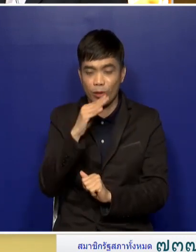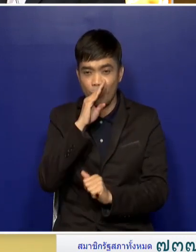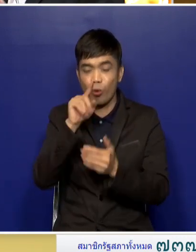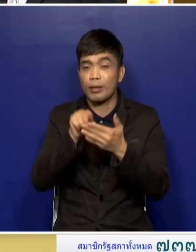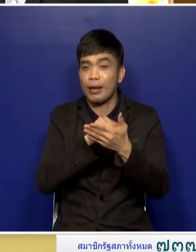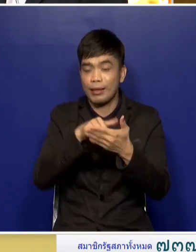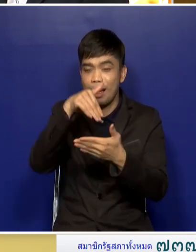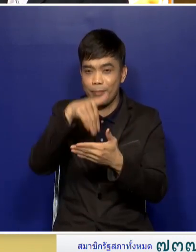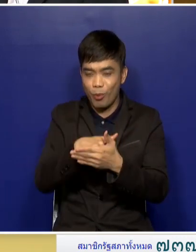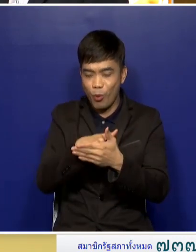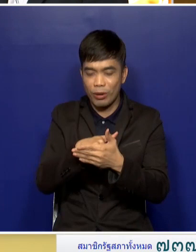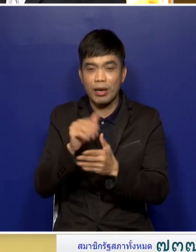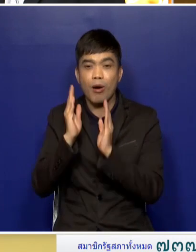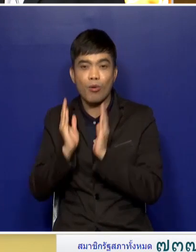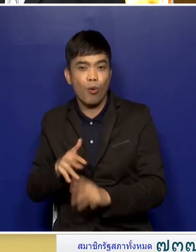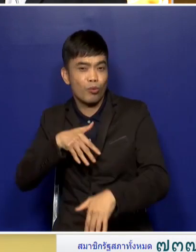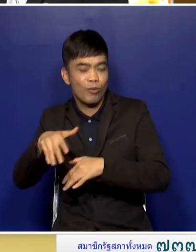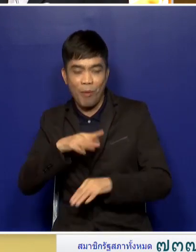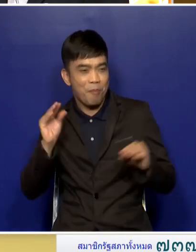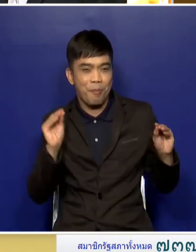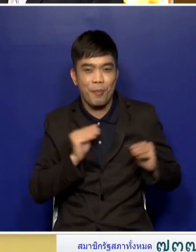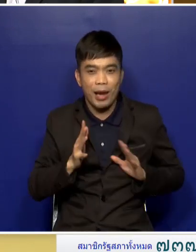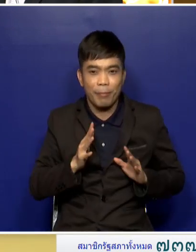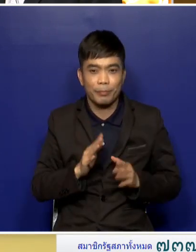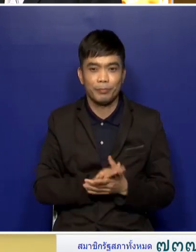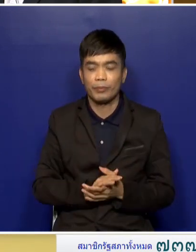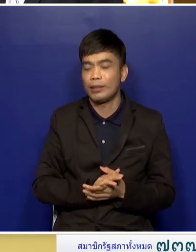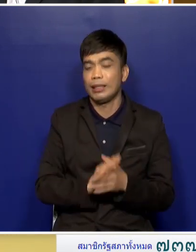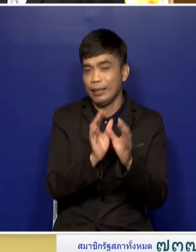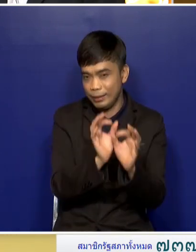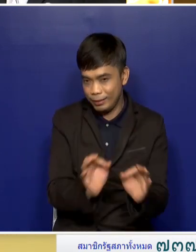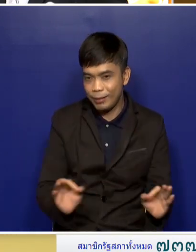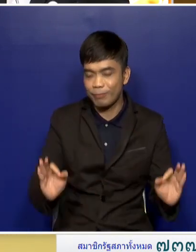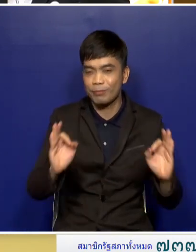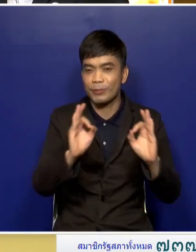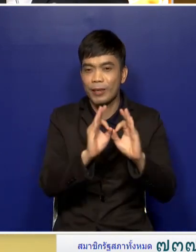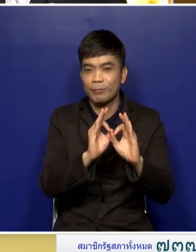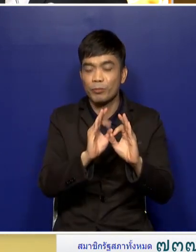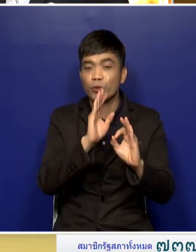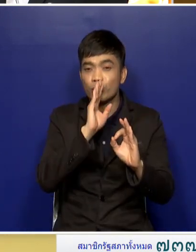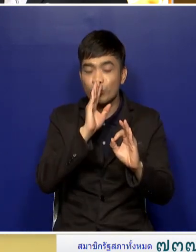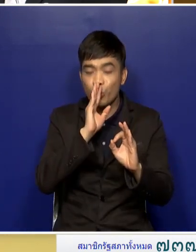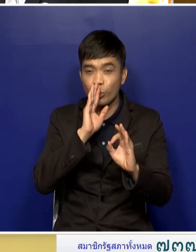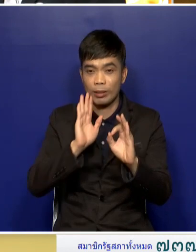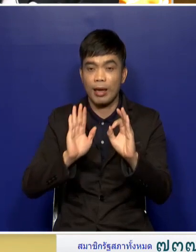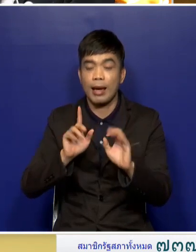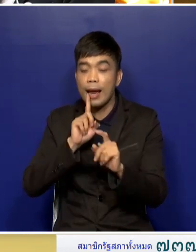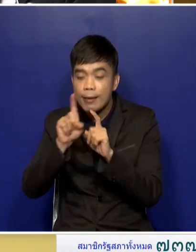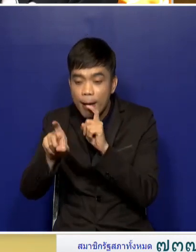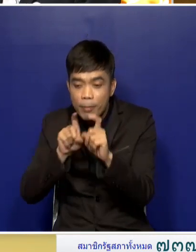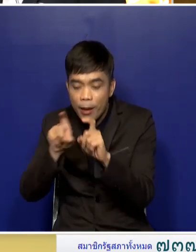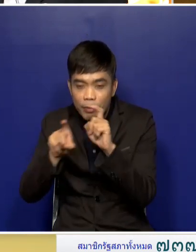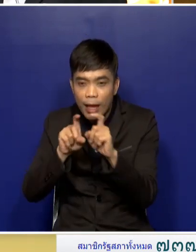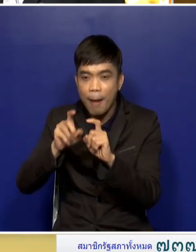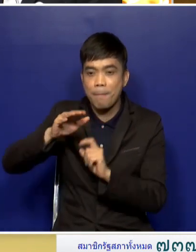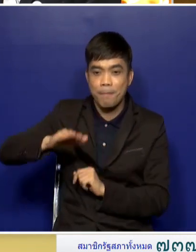็การเลือกตั้งที่ไมไดรบการยอมรในภายหลังและนี่เองจะเป็นความสำคัญนะครับว่าการทำประชามติภ